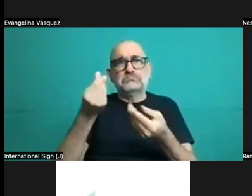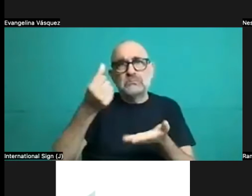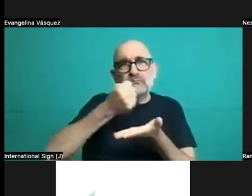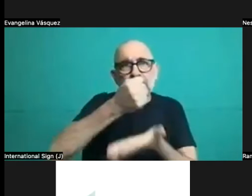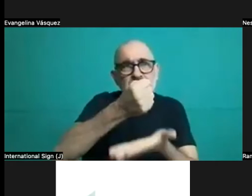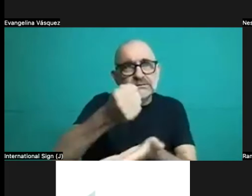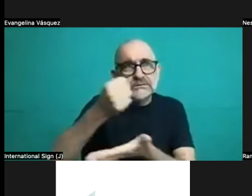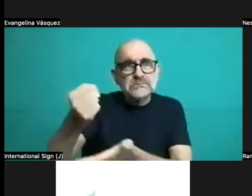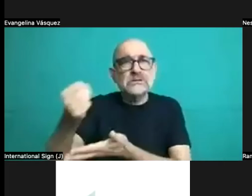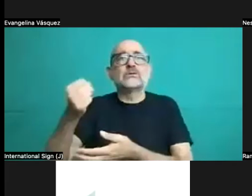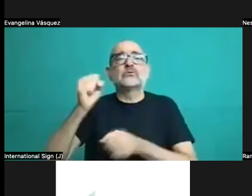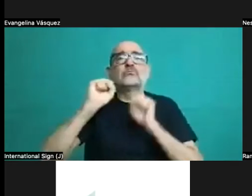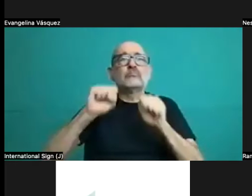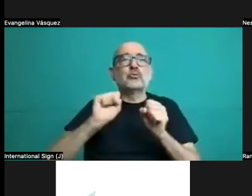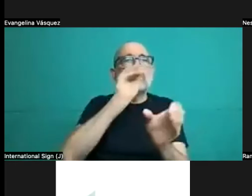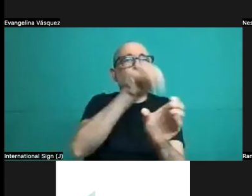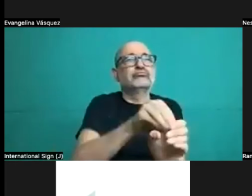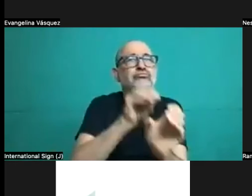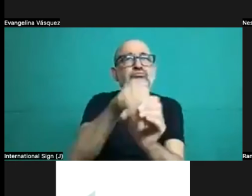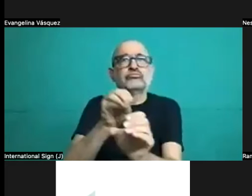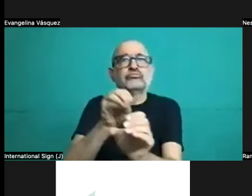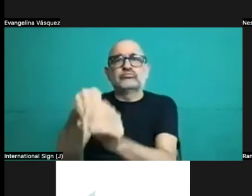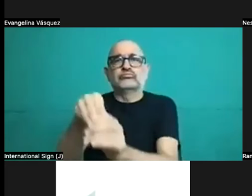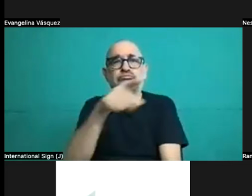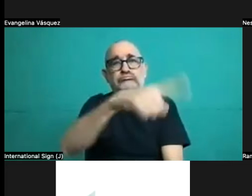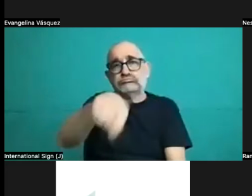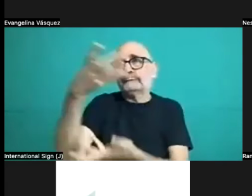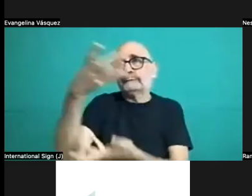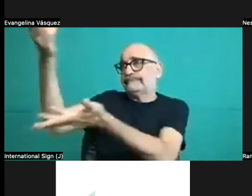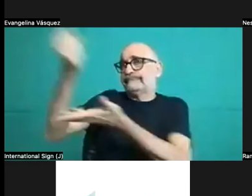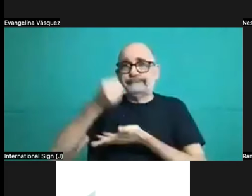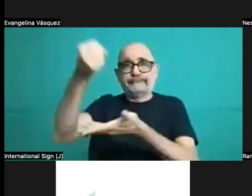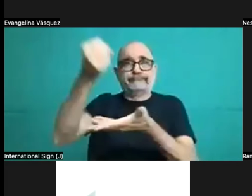afin de placer le patient au cœur du tout.